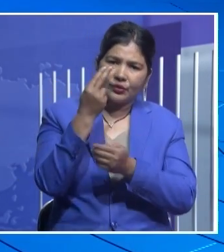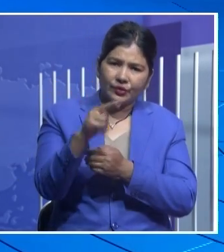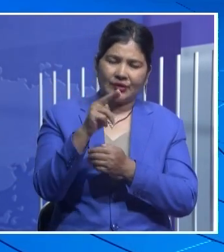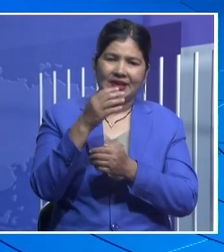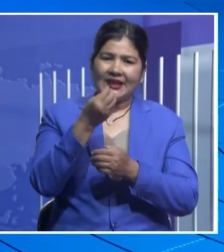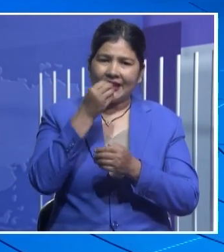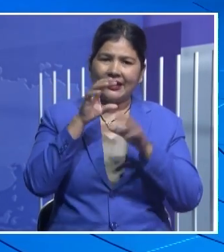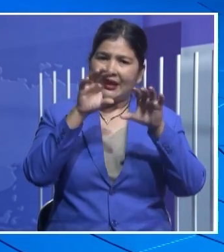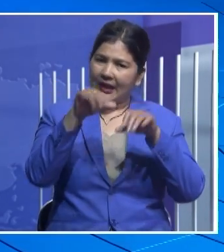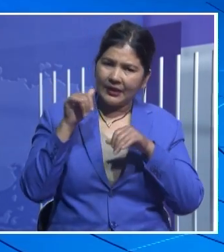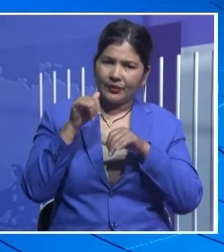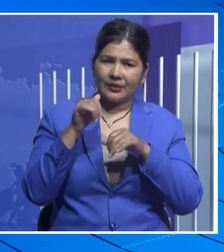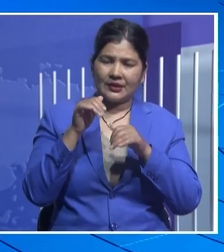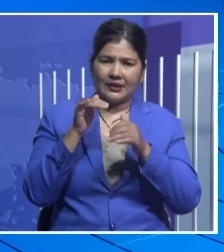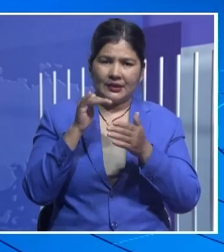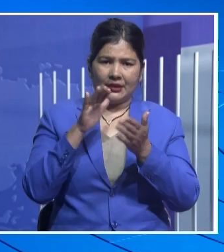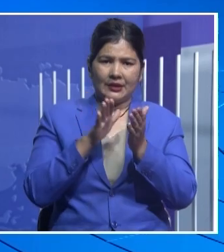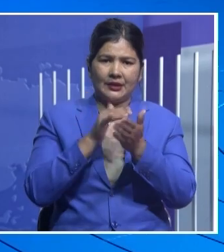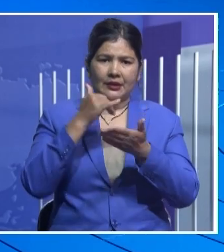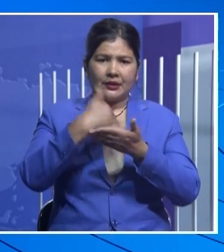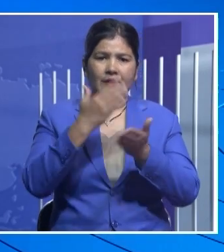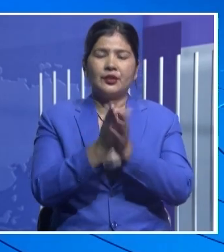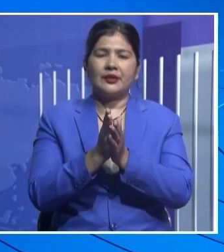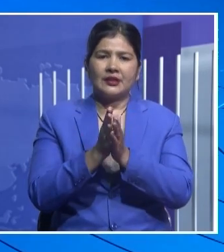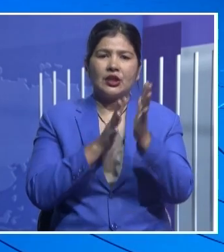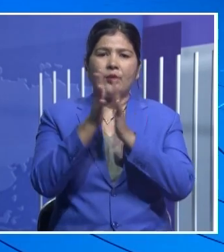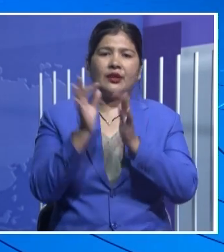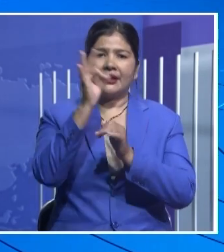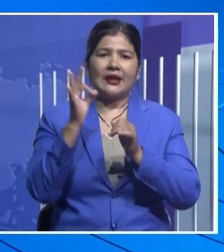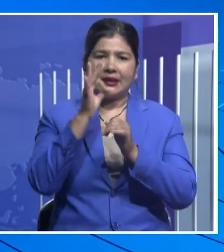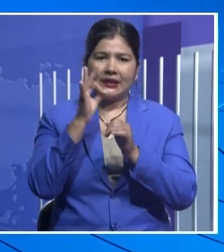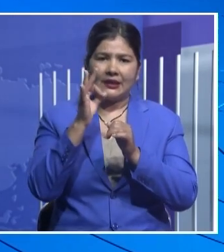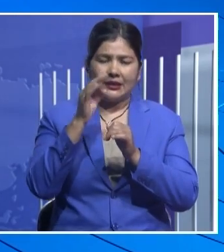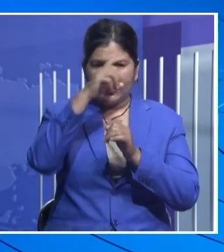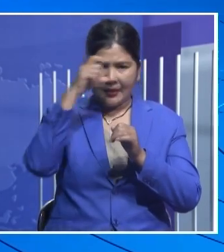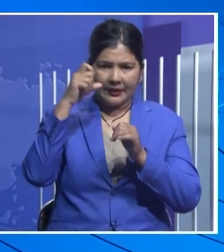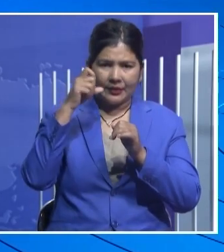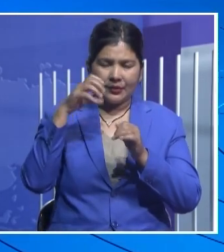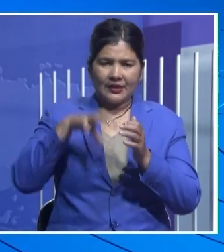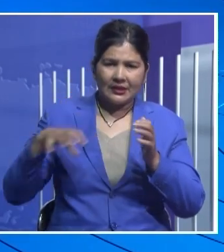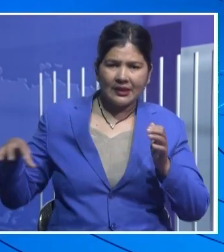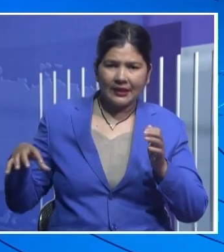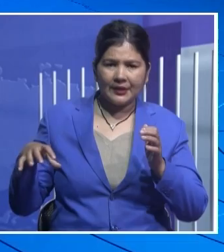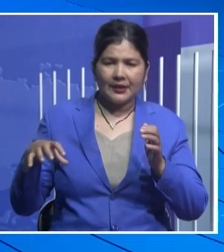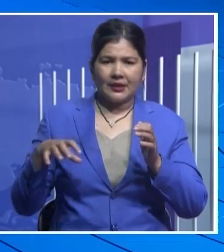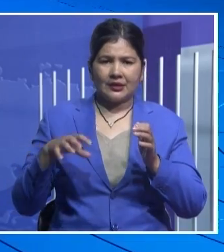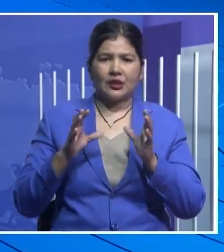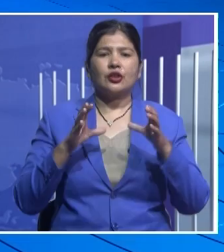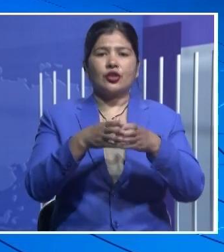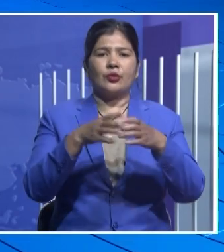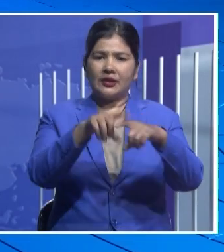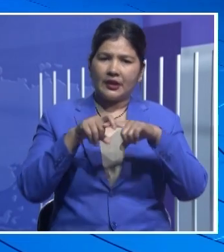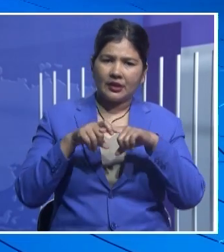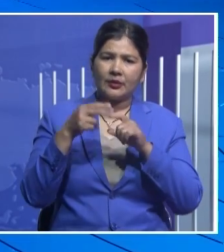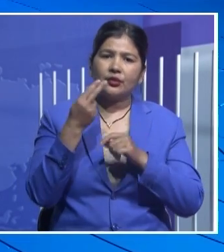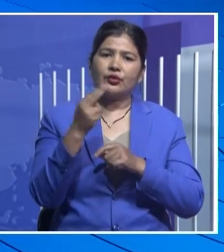संरक्षण कोषका प्राविधिक, डिभिजन वन कार्यालय बाँके राष्ट्रिय निकुञ्ज, स्थानीय वन उपभोक्ता समिति लगायतको टोलीले नियन्त्रणमा